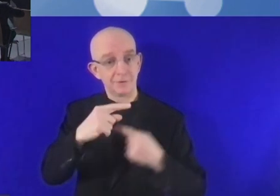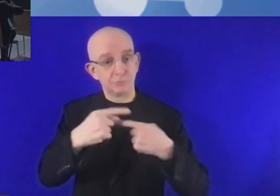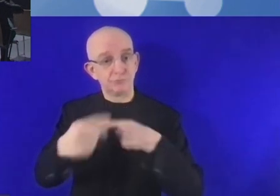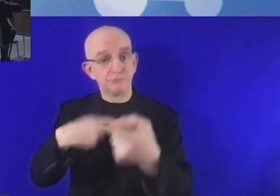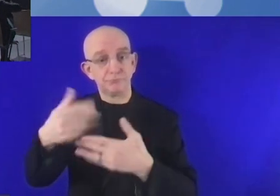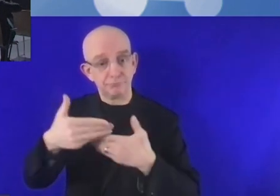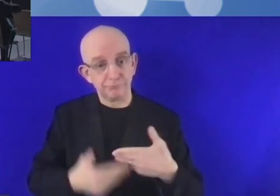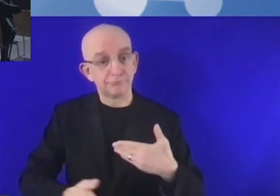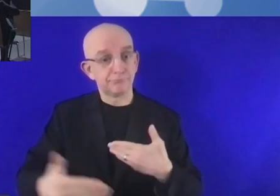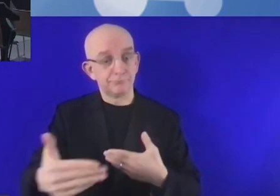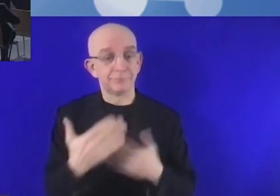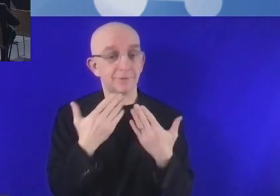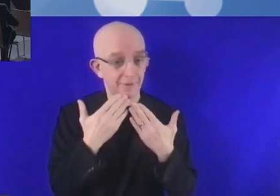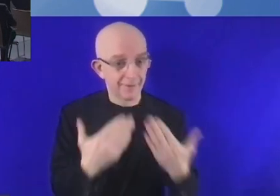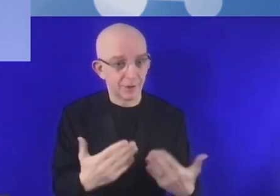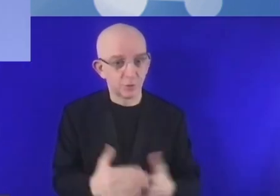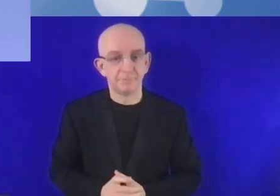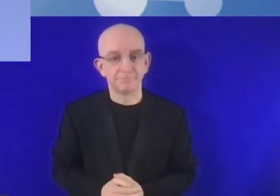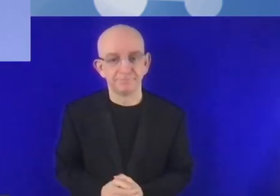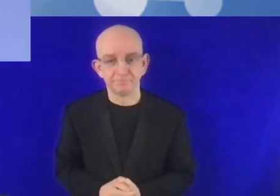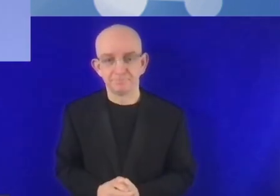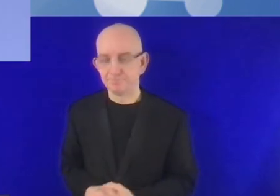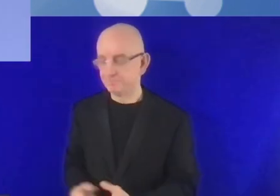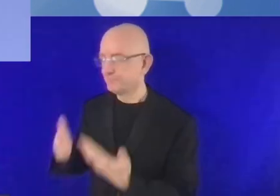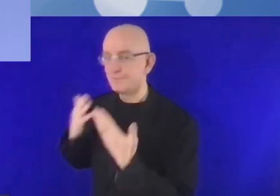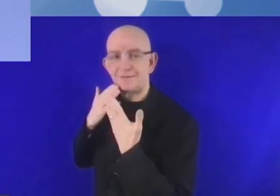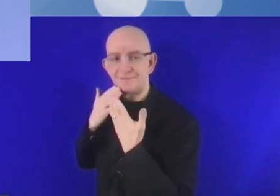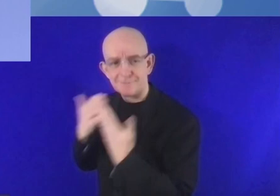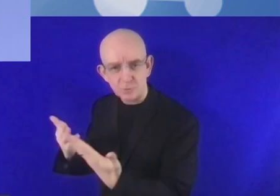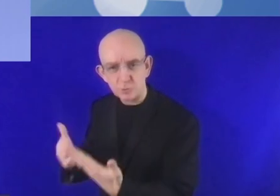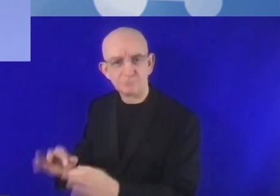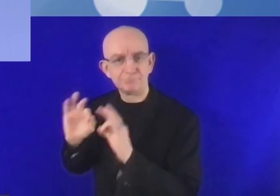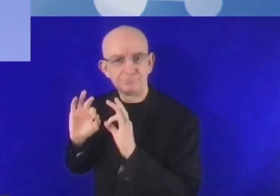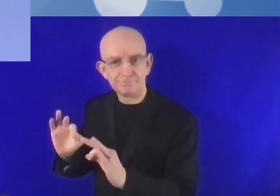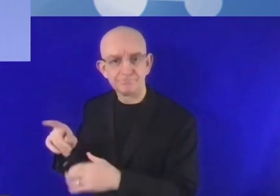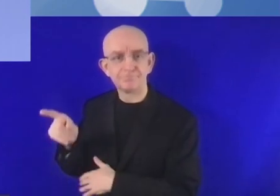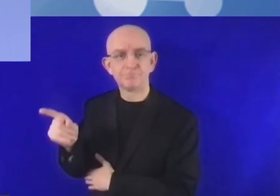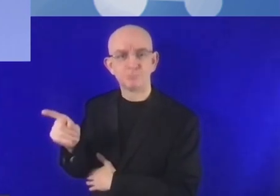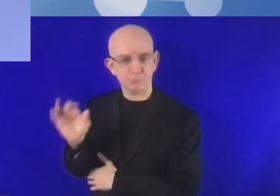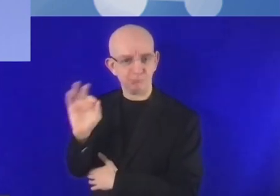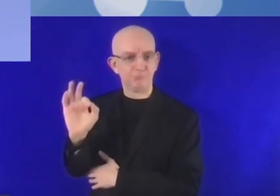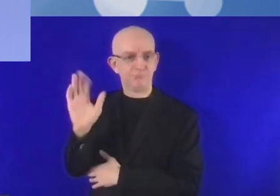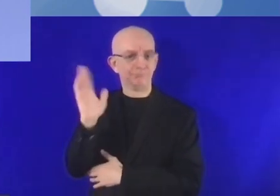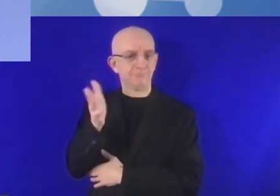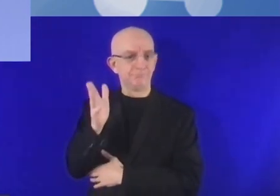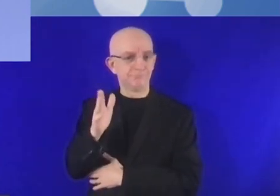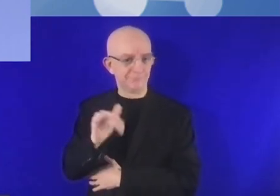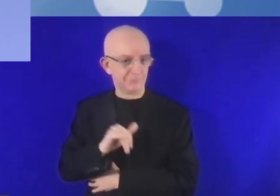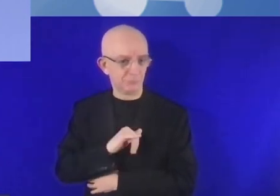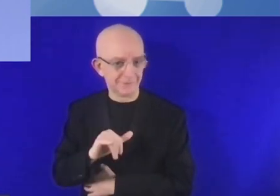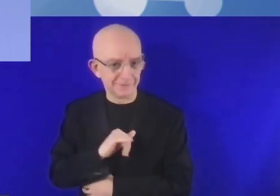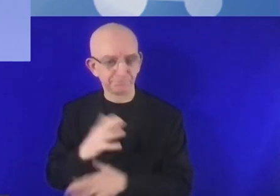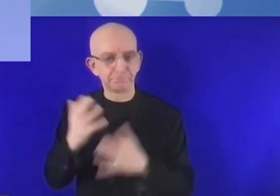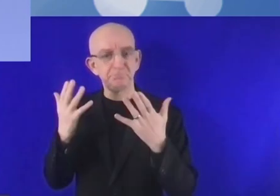przyszłości. Bardzo dziękujemy za te interesujące uwagi. A teraz mam ogromną przyjemność zaprosić na